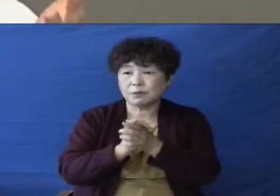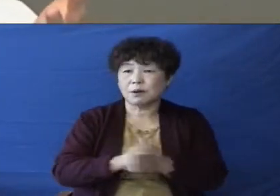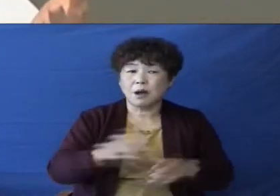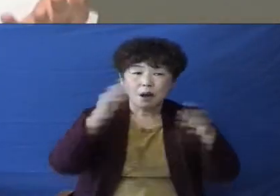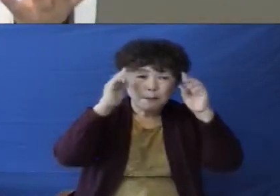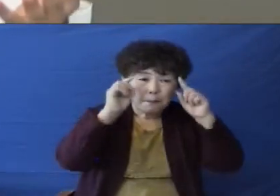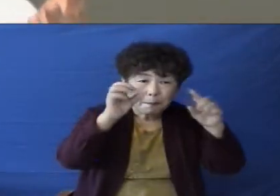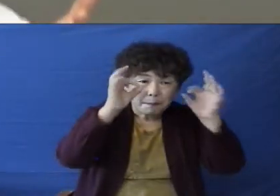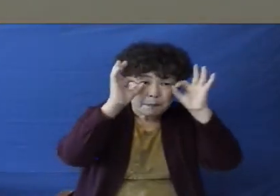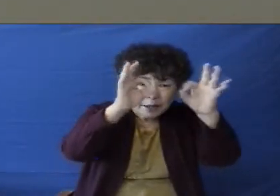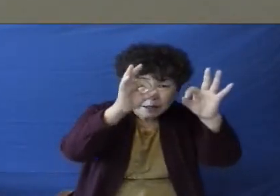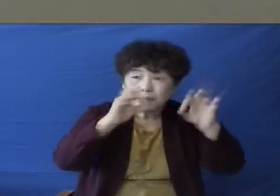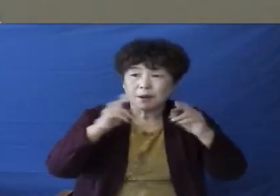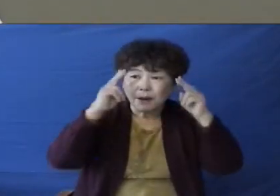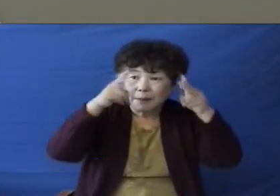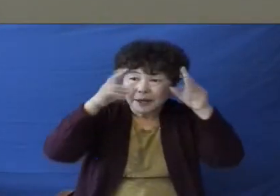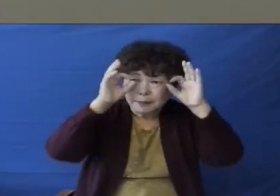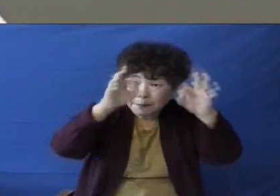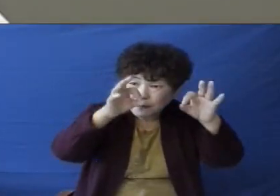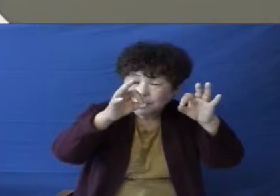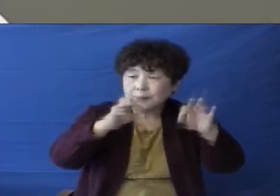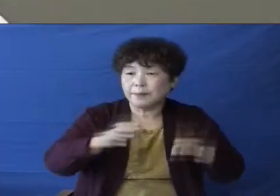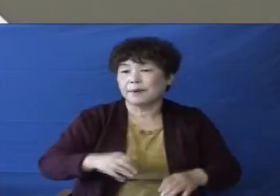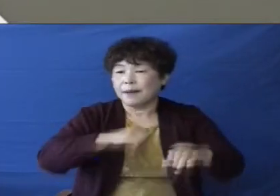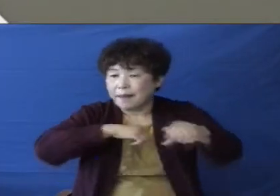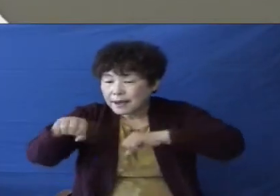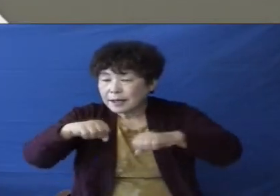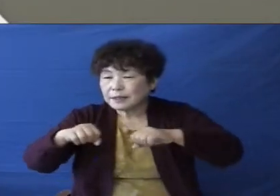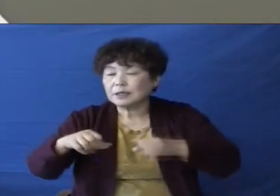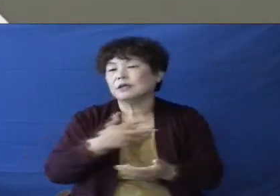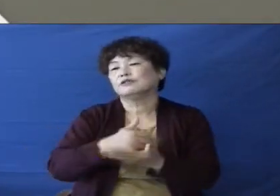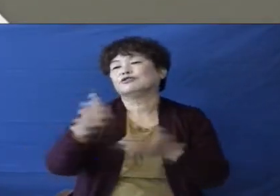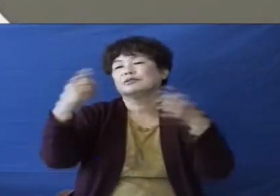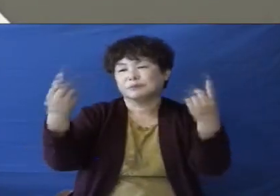주님처럼 사용해 주십시오 이 거 아니겠습니까